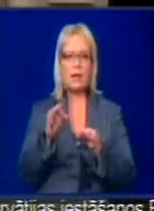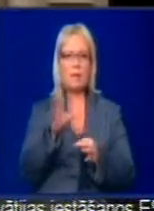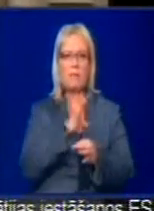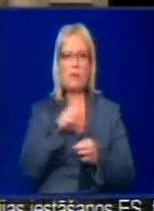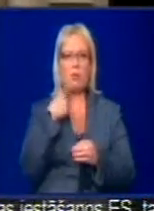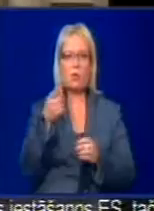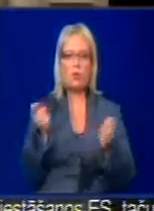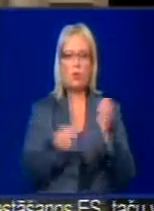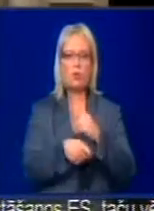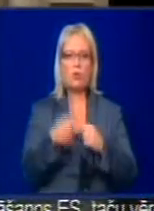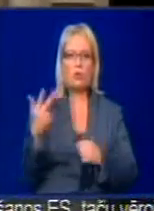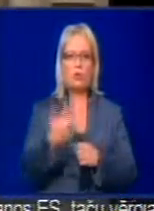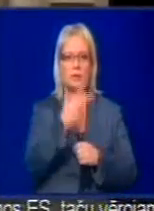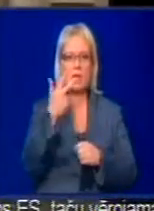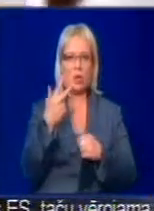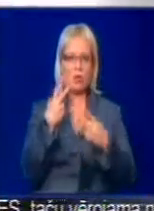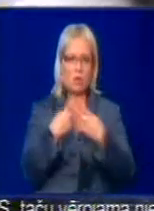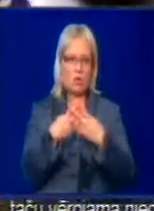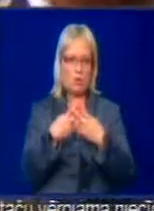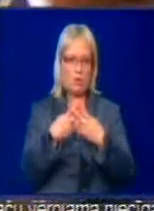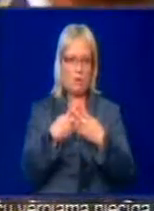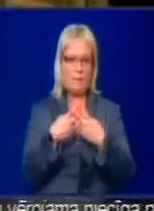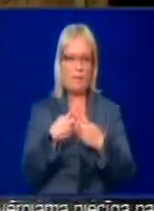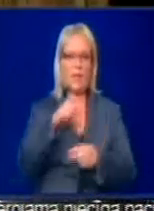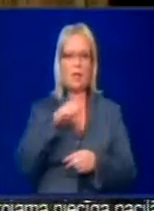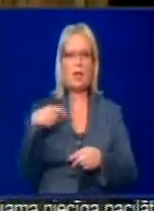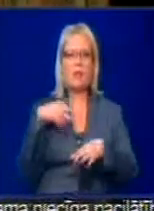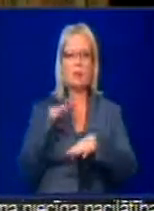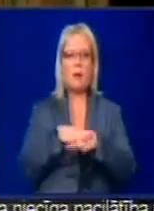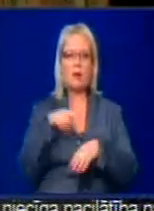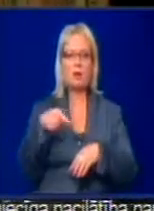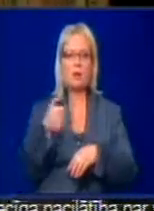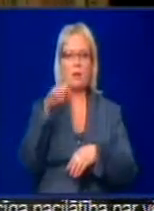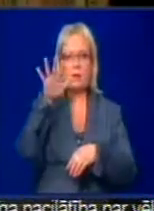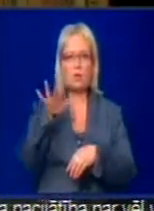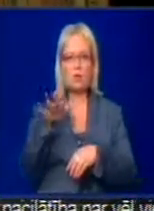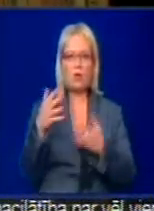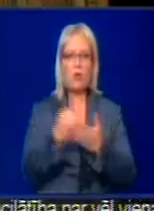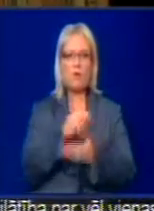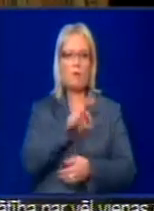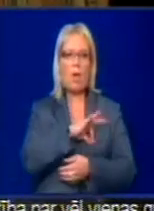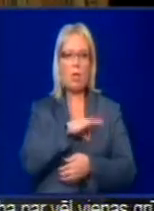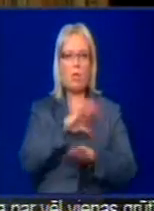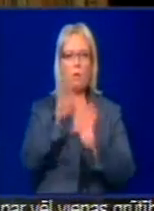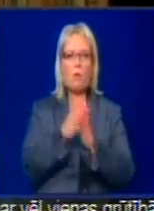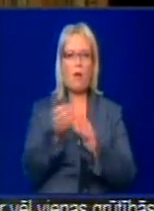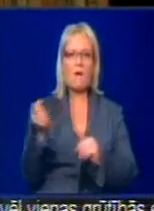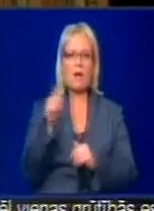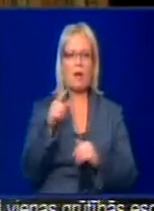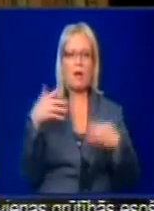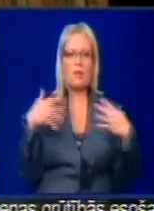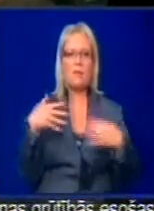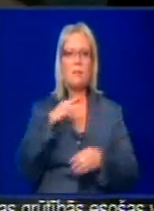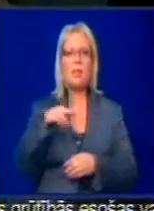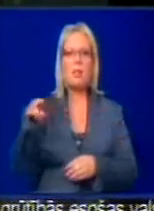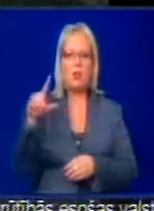bija noteikusi sodu 3 gadus cietumā. Latvijas banka šā gada 5 mēnešos guvušas peļņu kopumā vairāk nekā